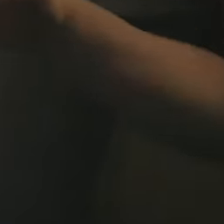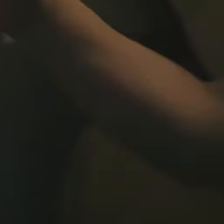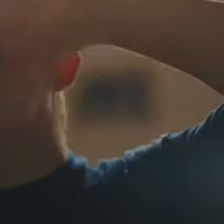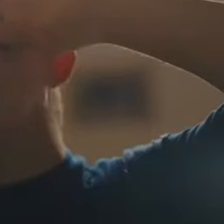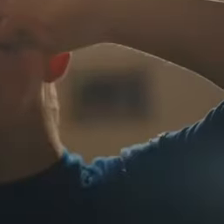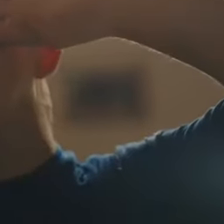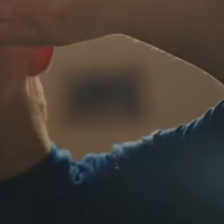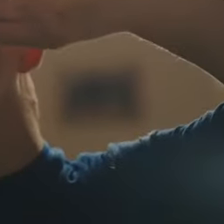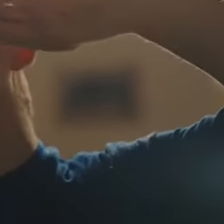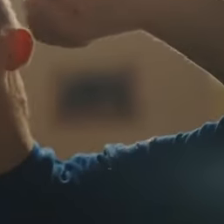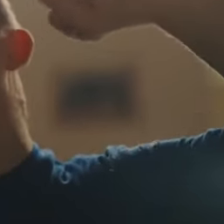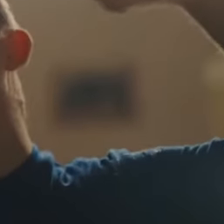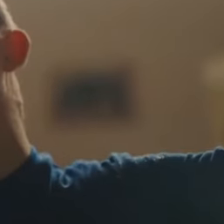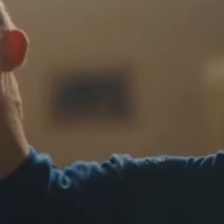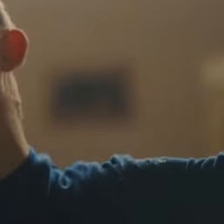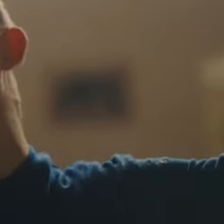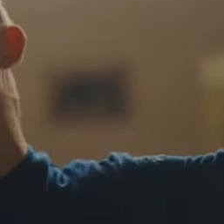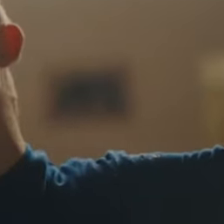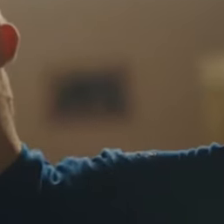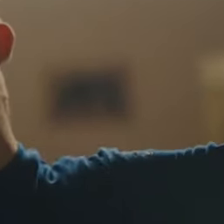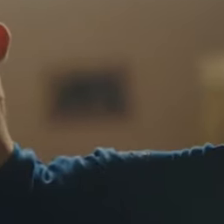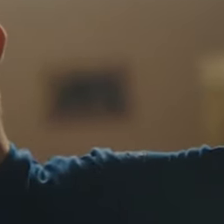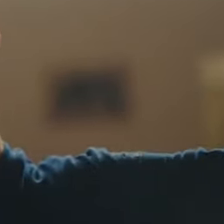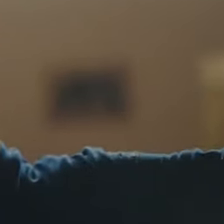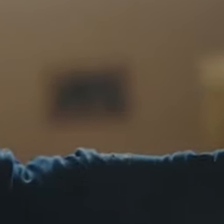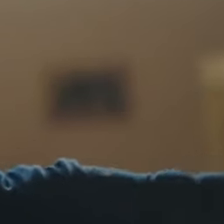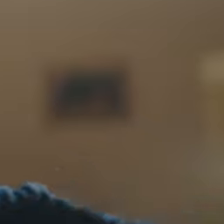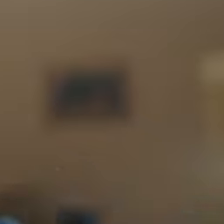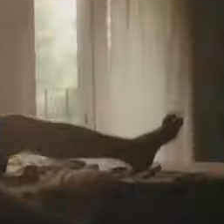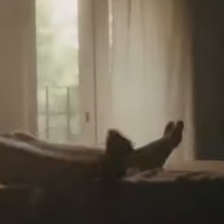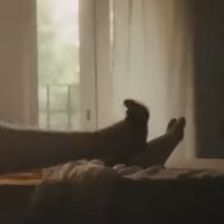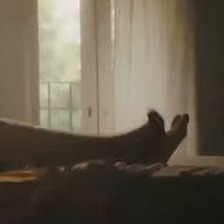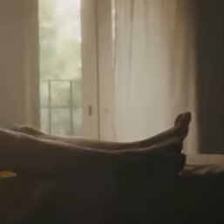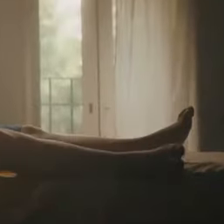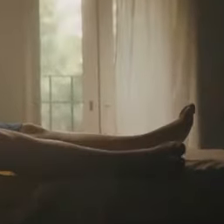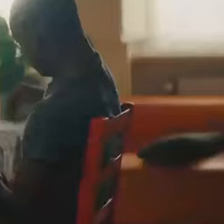Ogni mattina come te non vedo l'ora di alzarmi.